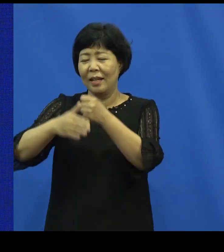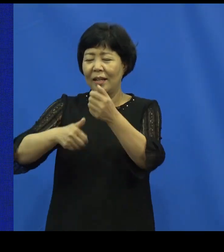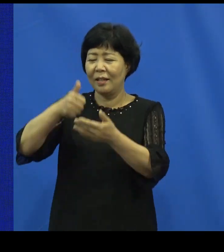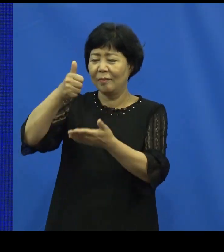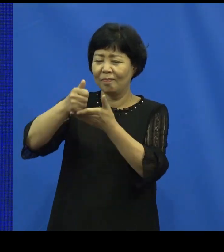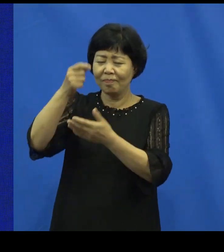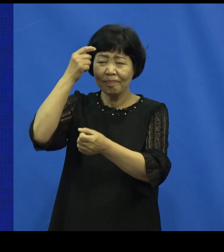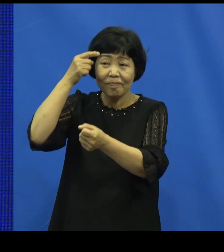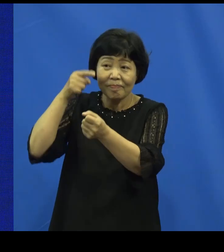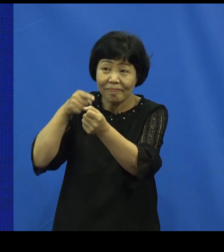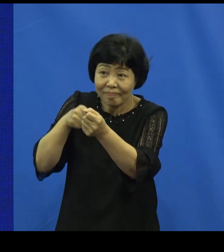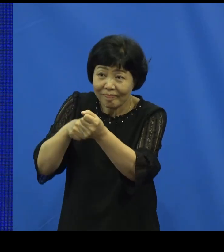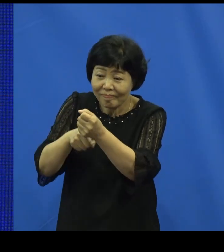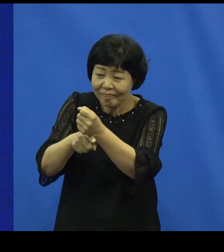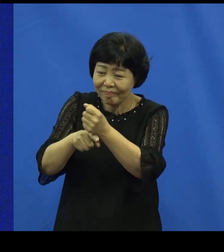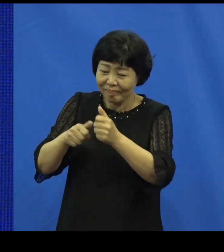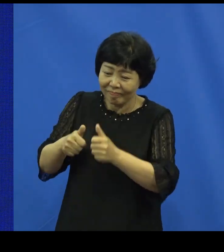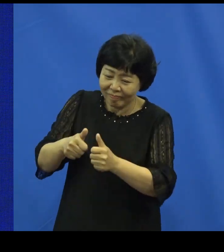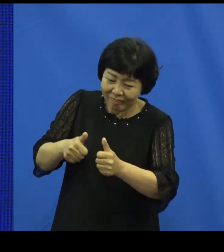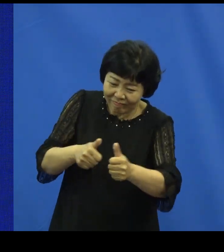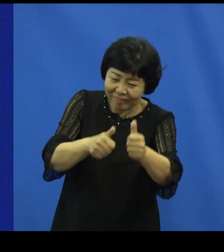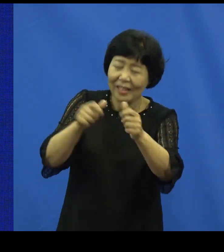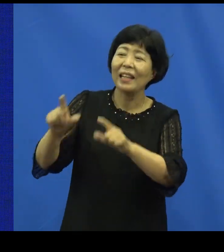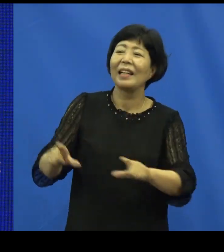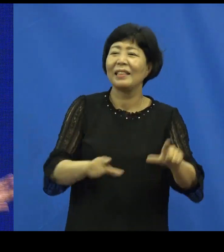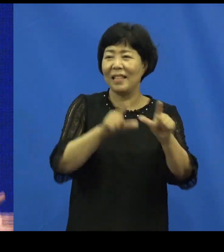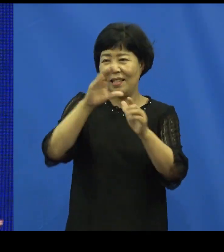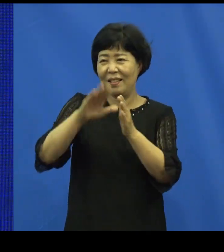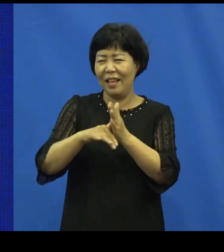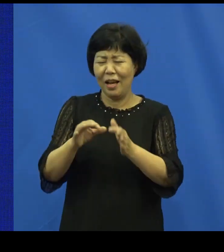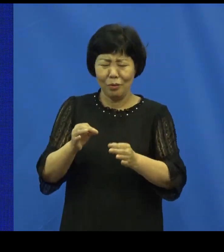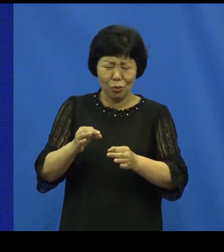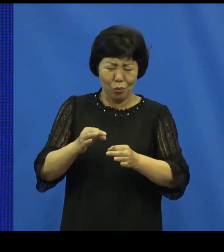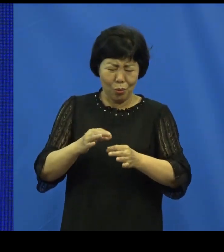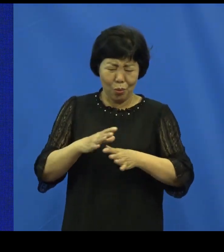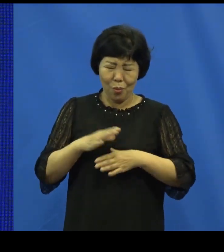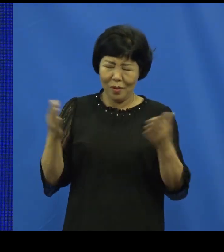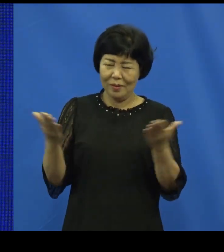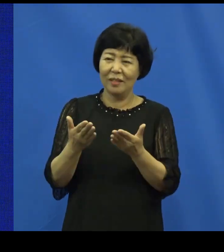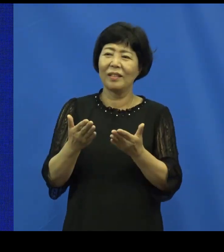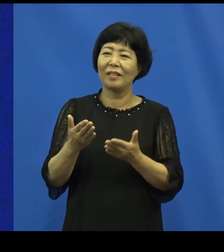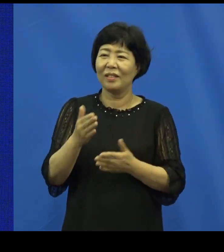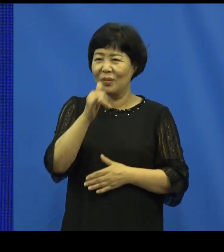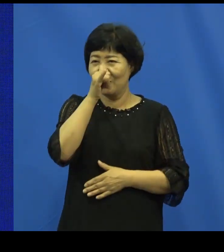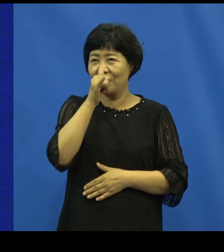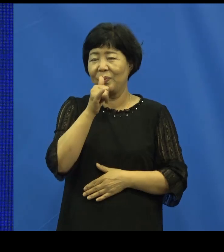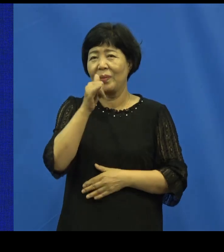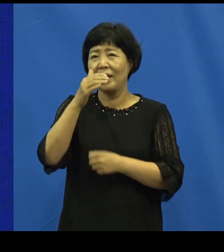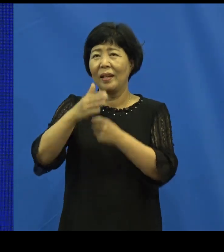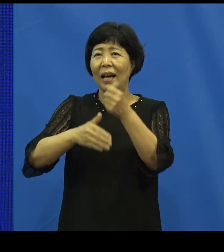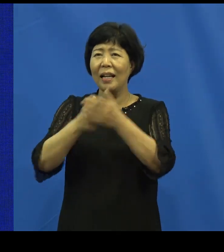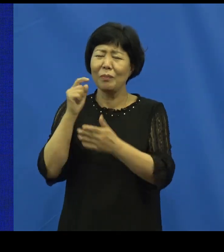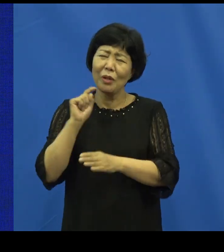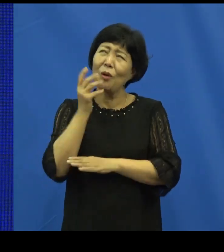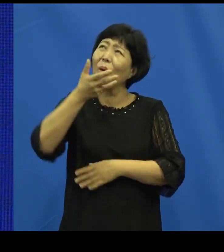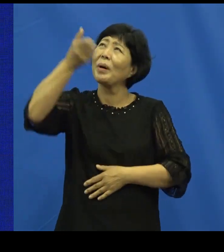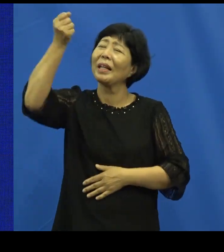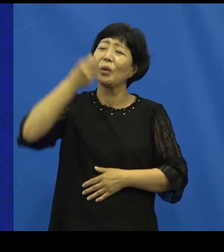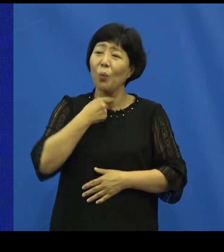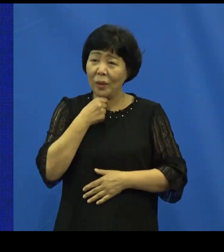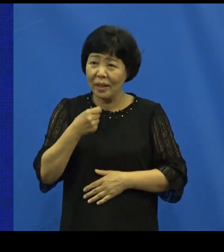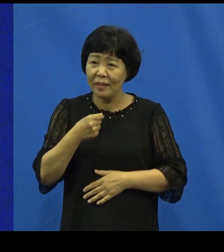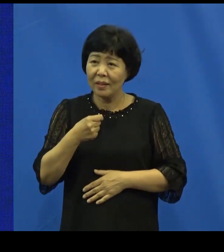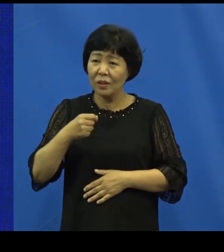하나님은 당신의 이름을 높임을 받기를 원하시고 당신의 영광을 드러내시기를 원하시는 것입니다. 그것이 우리의 목표가 되고 우리의